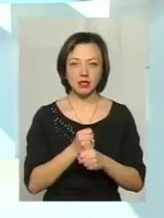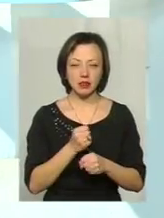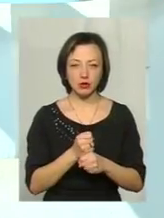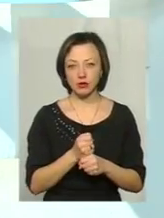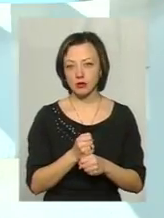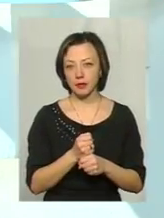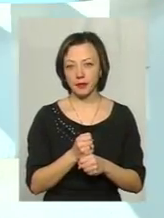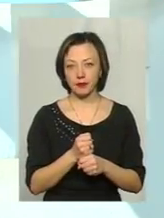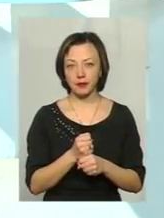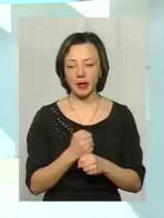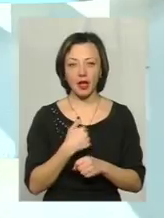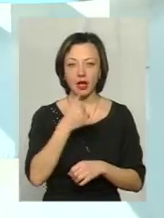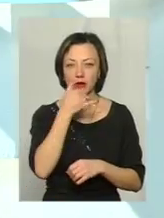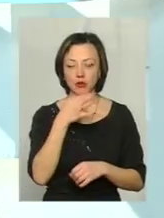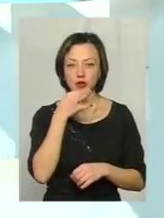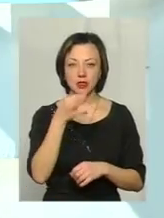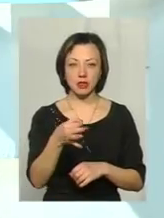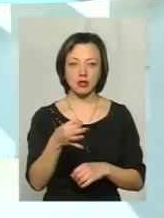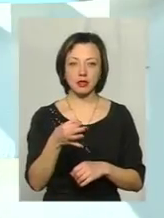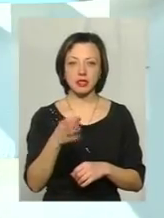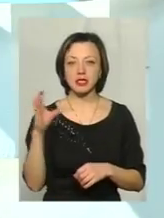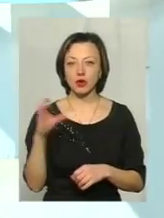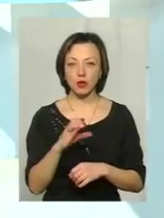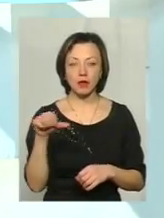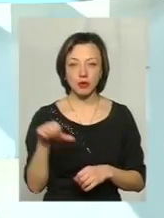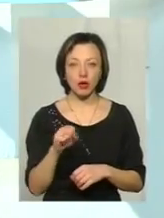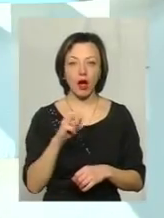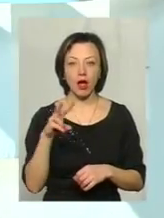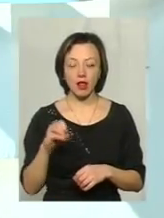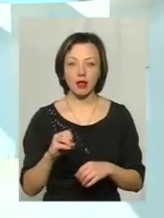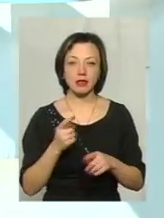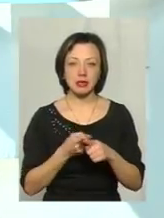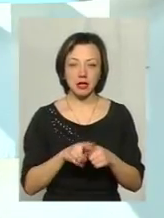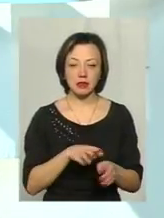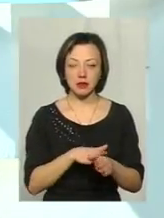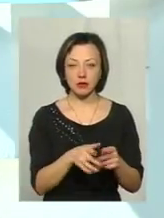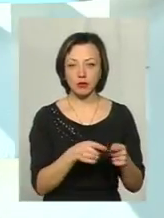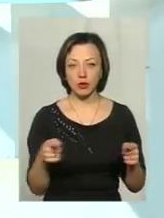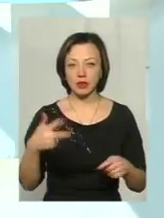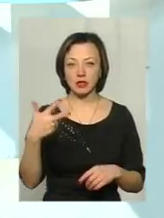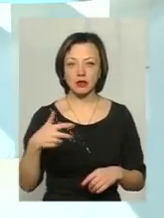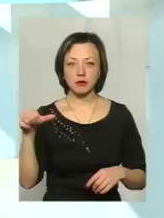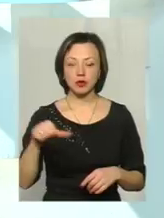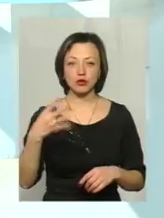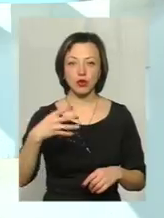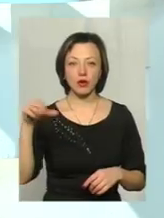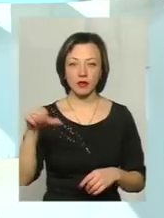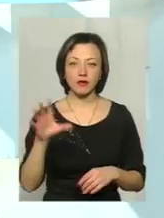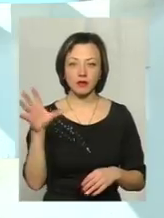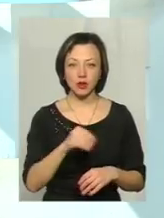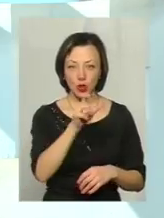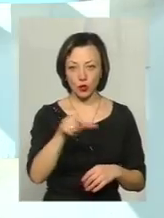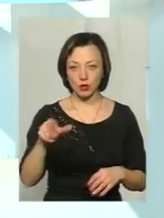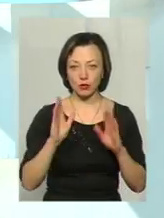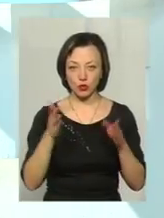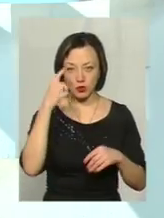ну, я не можу сказати зараз там секунди, минути, але це буде здійснено на протязі півгодини, 40 хвилин, всі люди будуть знати. Ну,